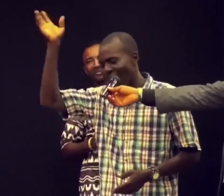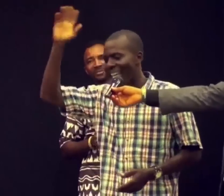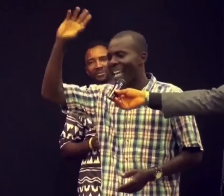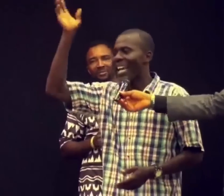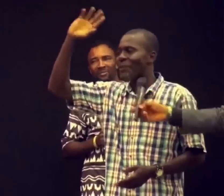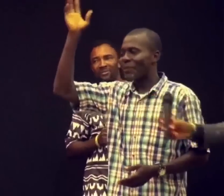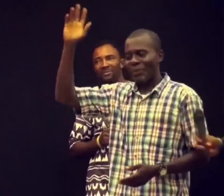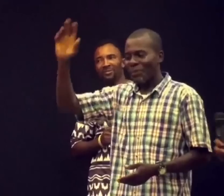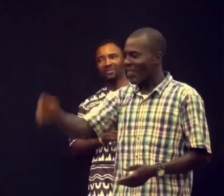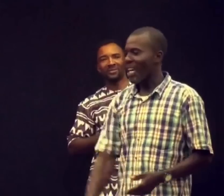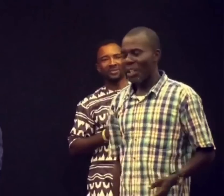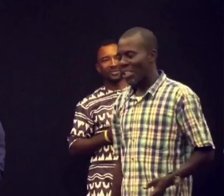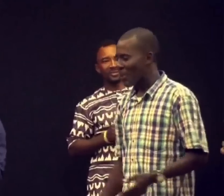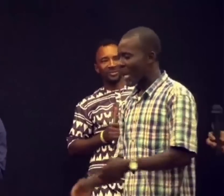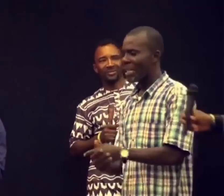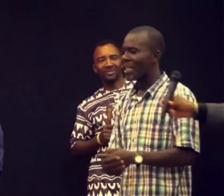jeje